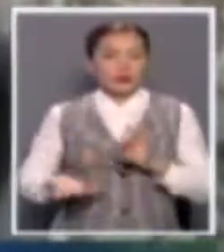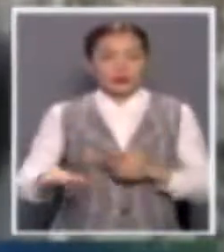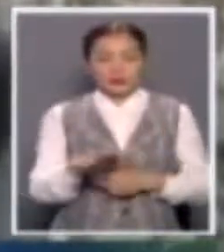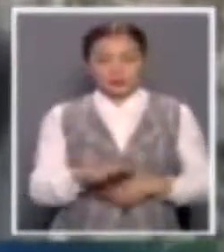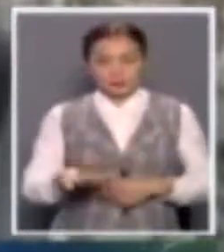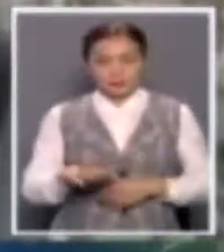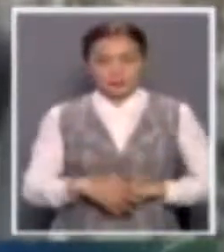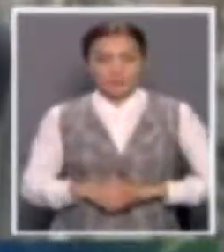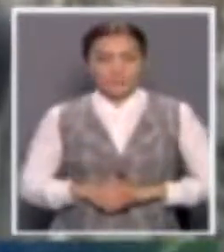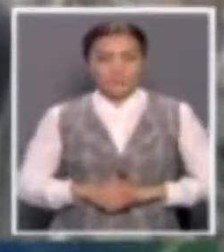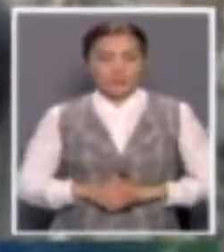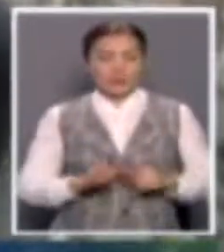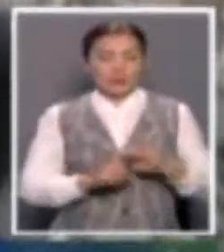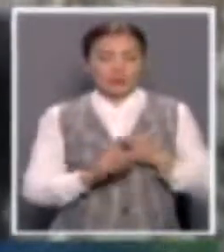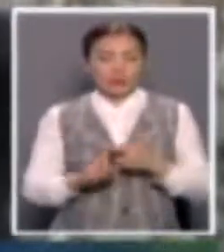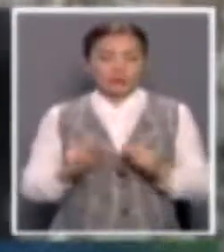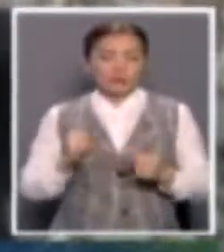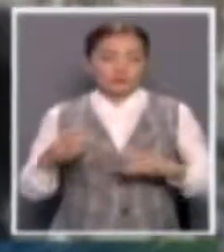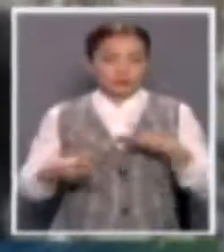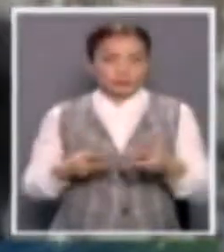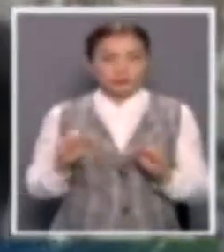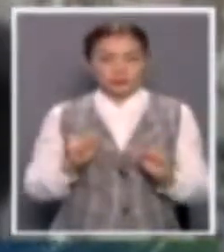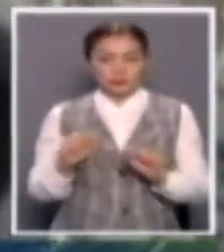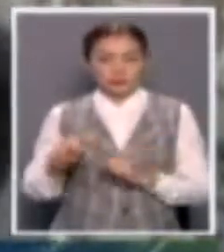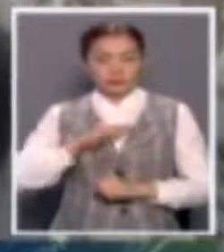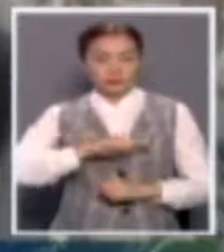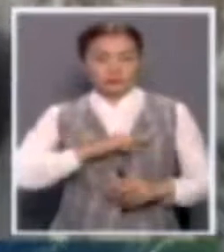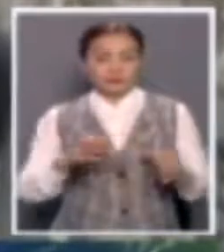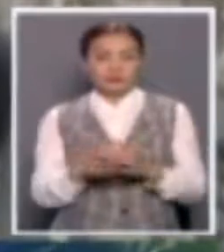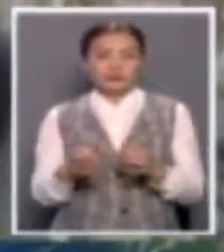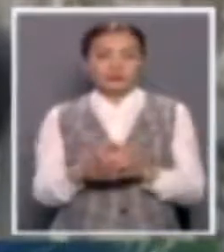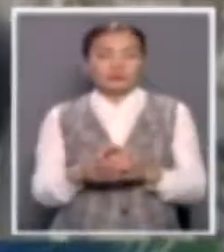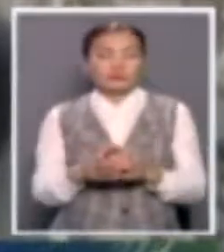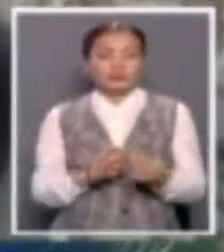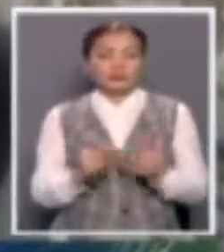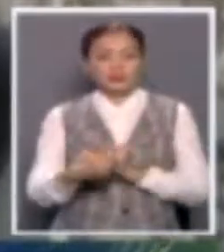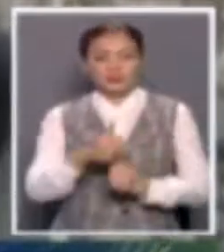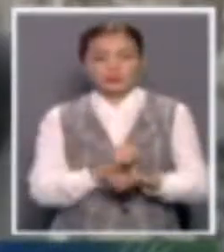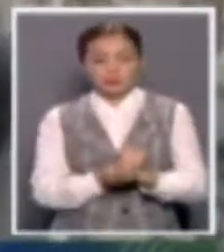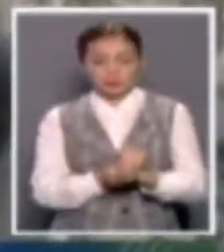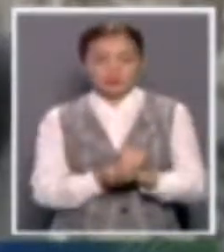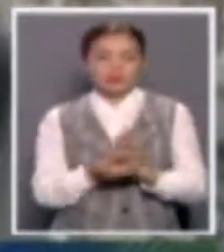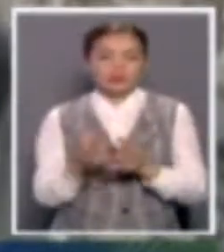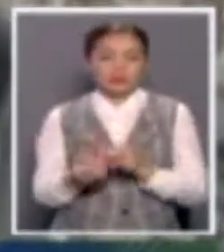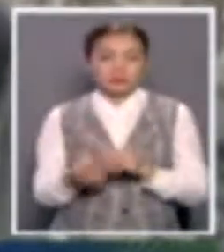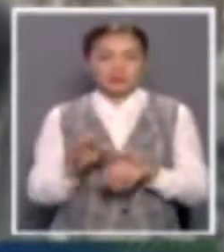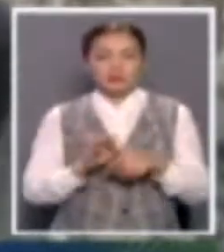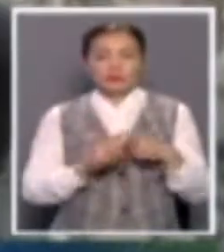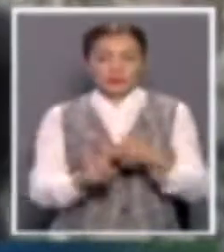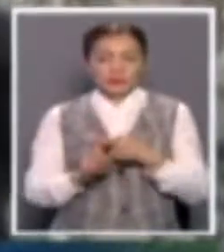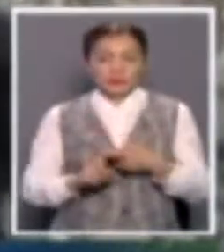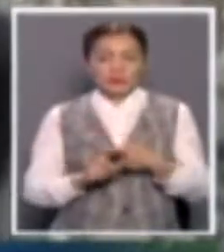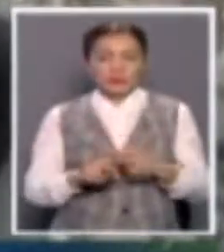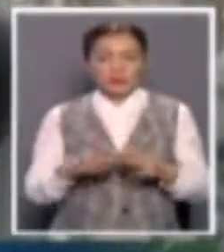жаңғы профилактикалық мақсатта жаңа жұмысшылар деген келген кезде жұмысқа және жұмыстан шығар